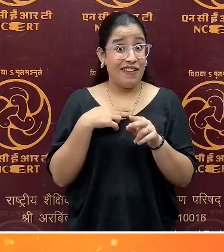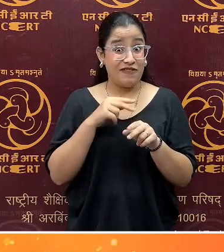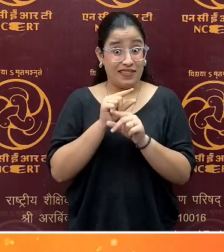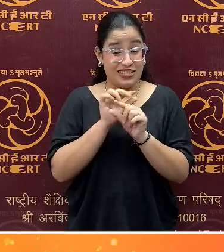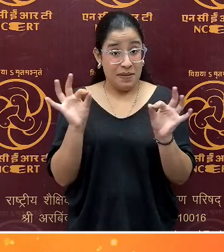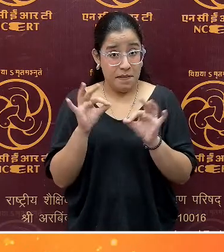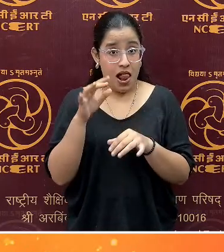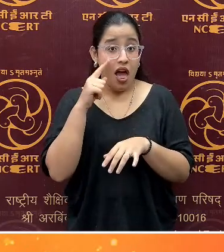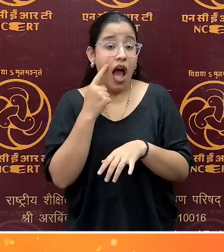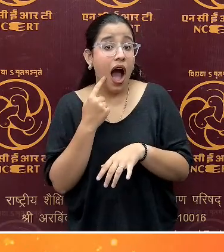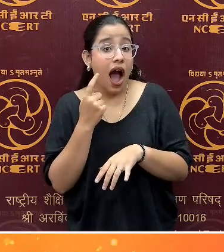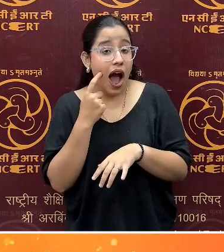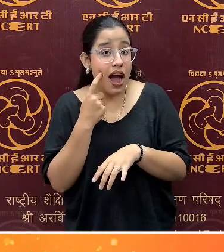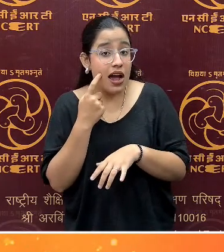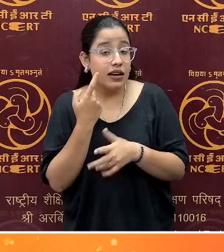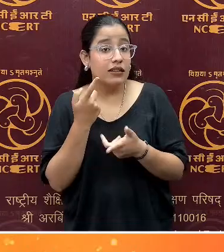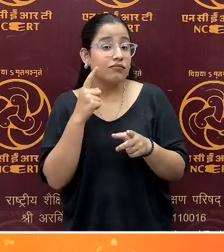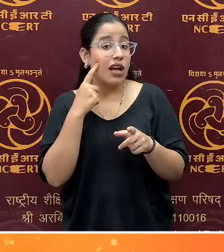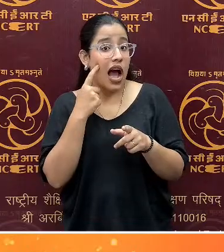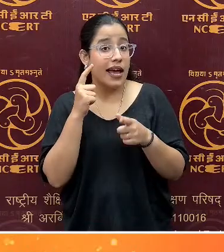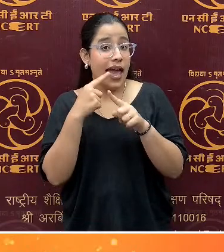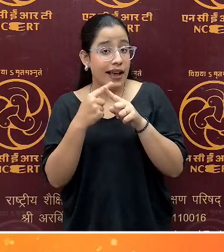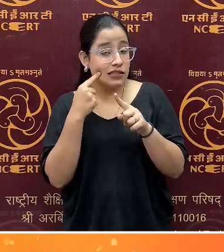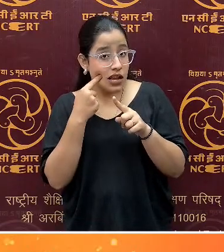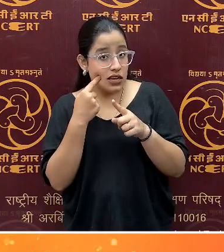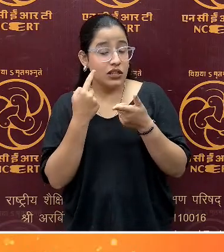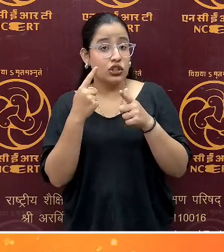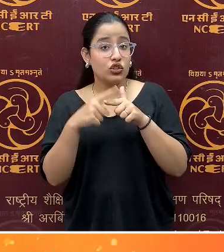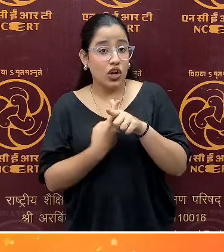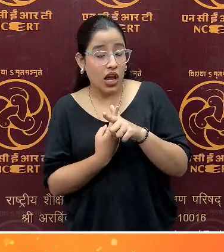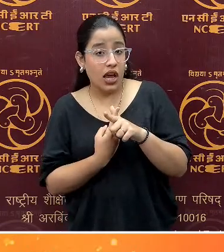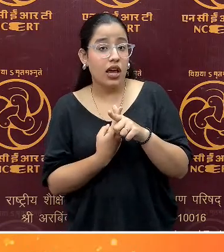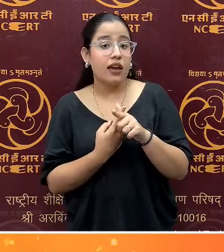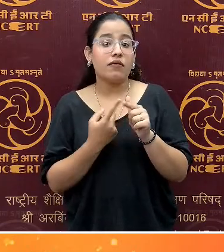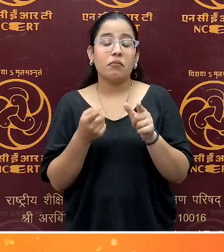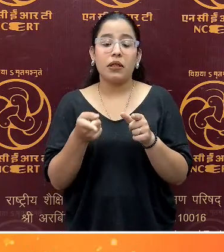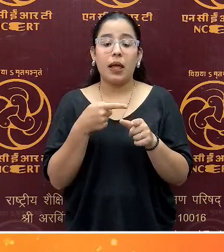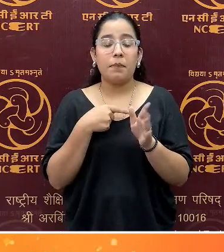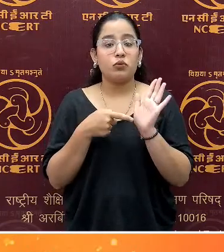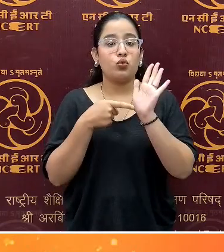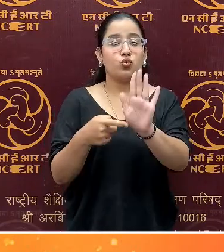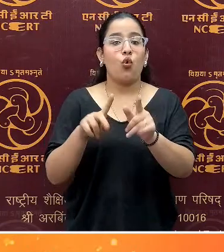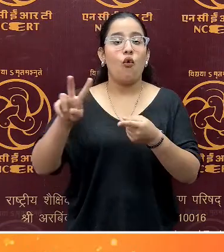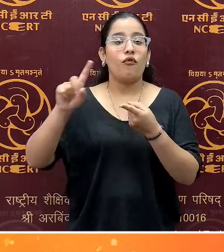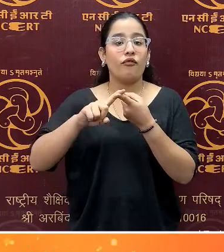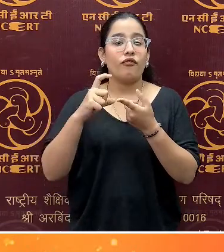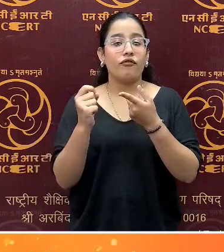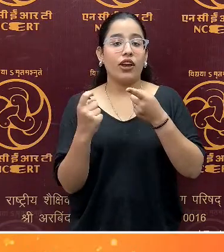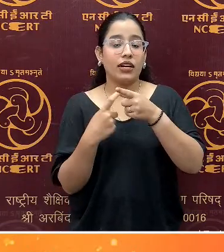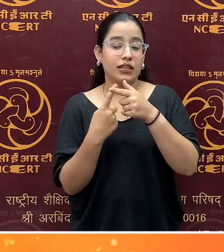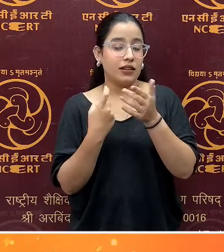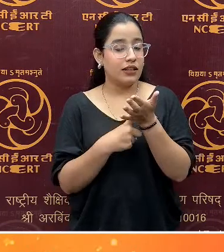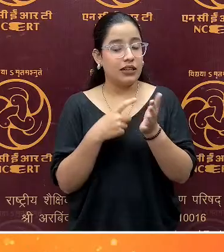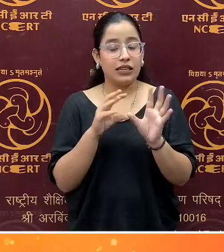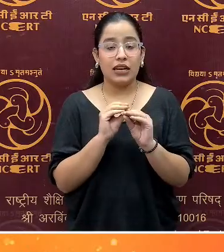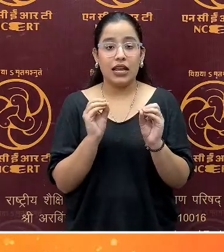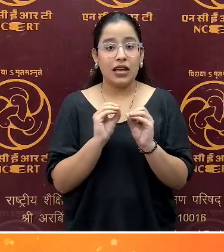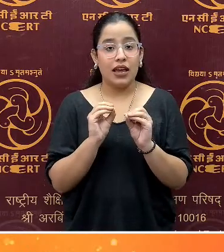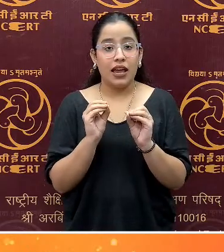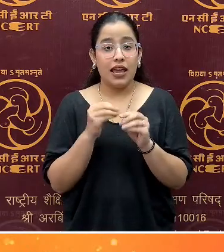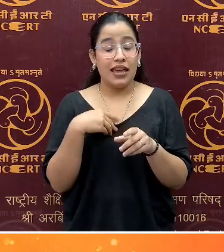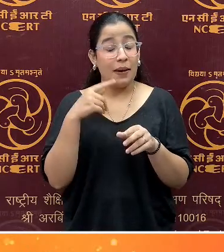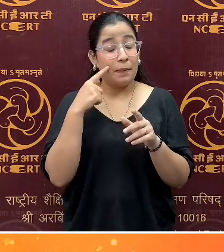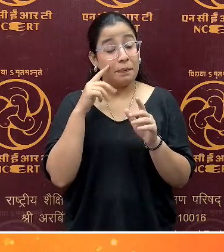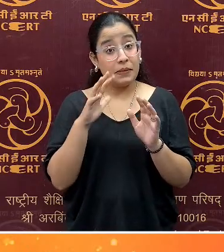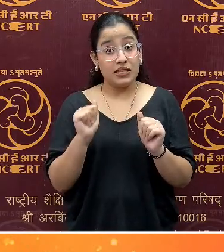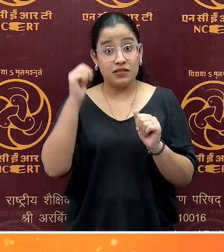this way, if I write simply xi, yj, they don't represent vectors. And dear children, आप लोग भी गलती